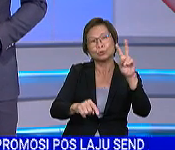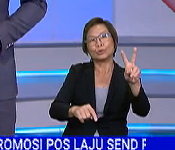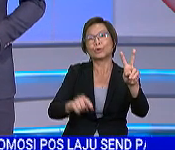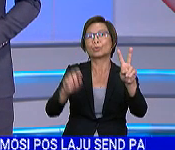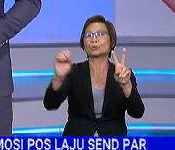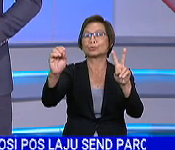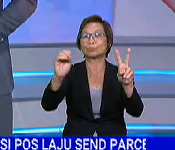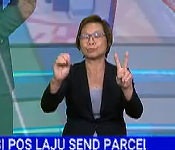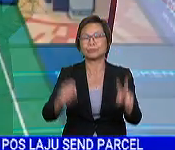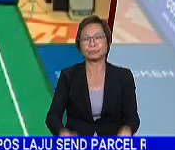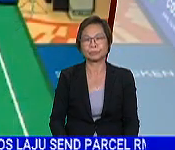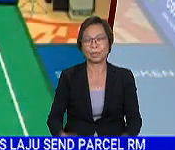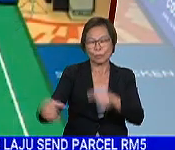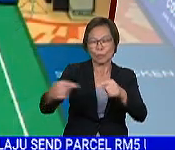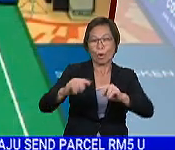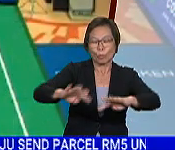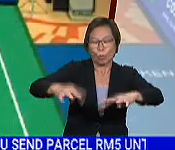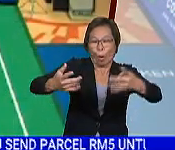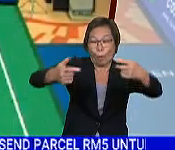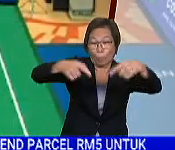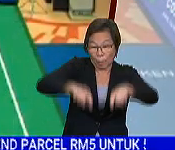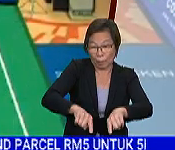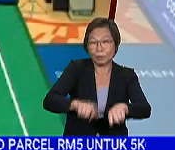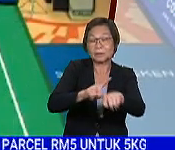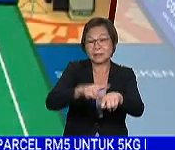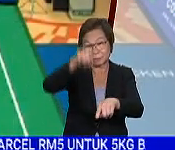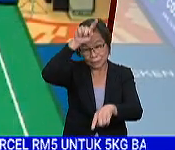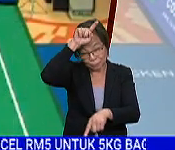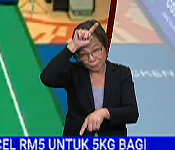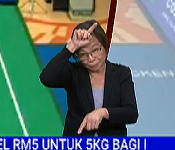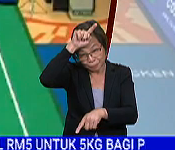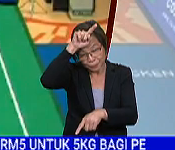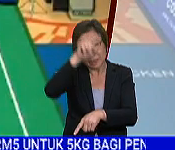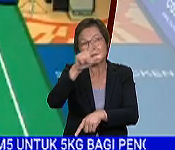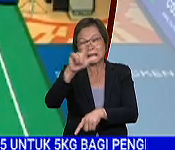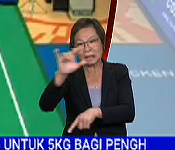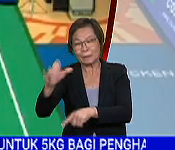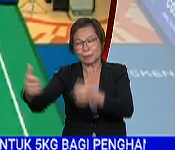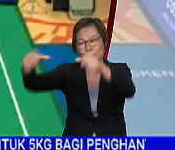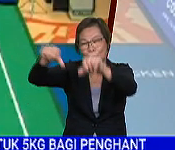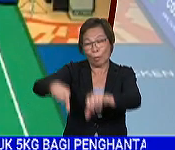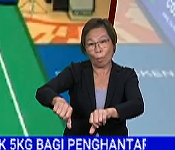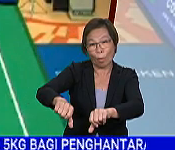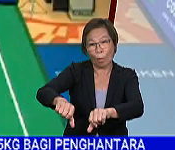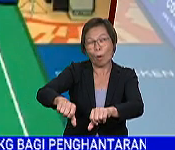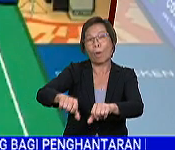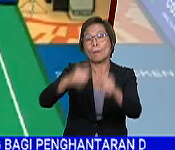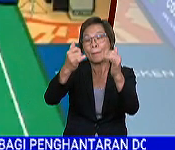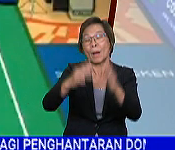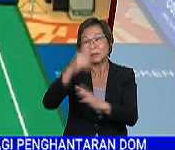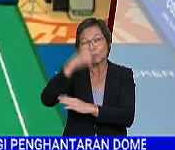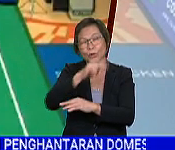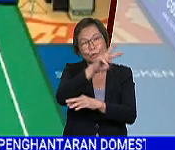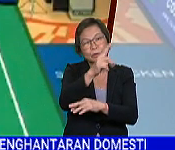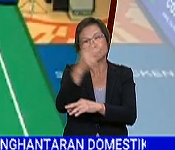kosong padaasih suku akhirnya berlangsung di Broken Jerman itu Jeju menunjukkan kantaphon dengan keputusan